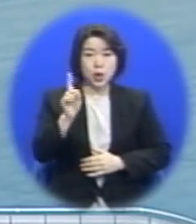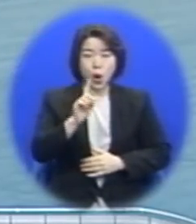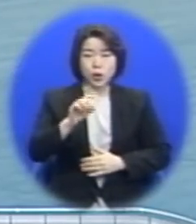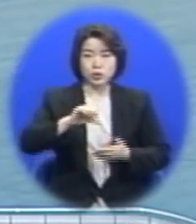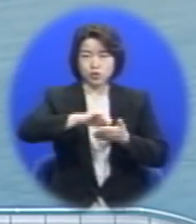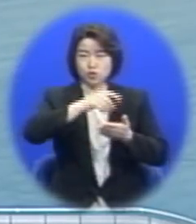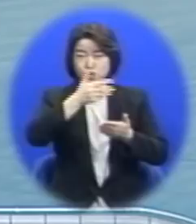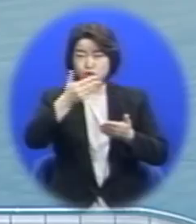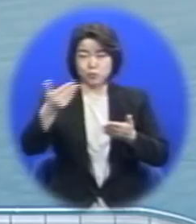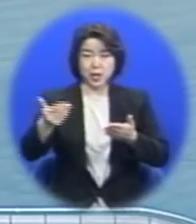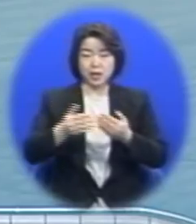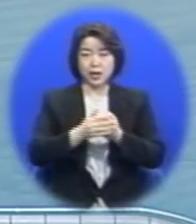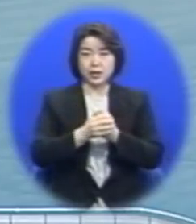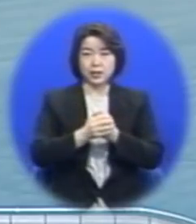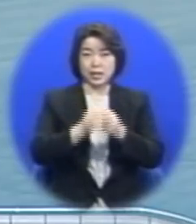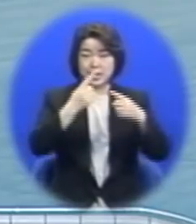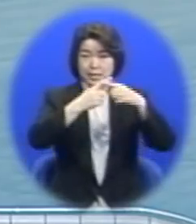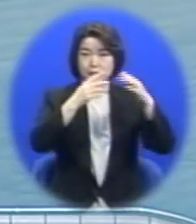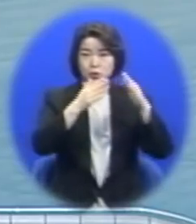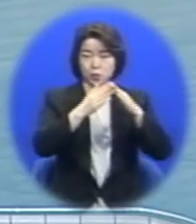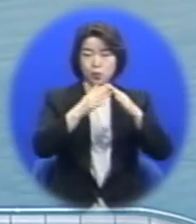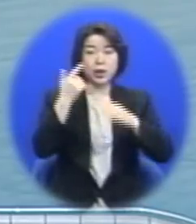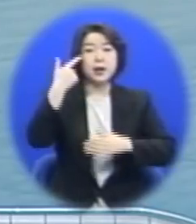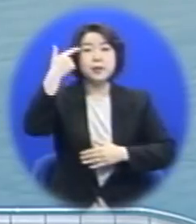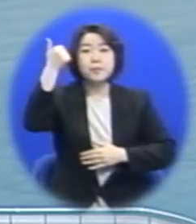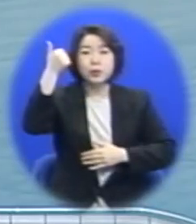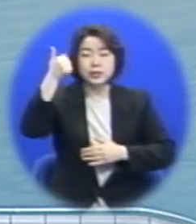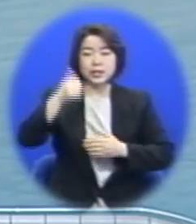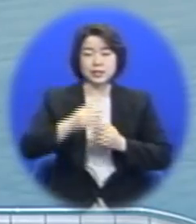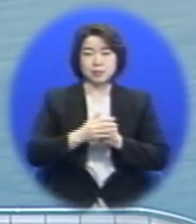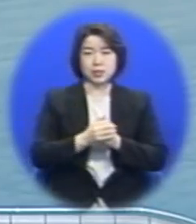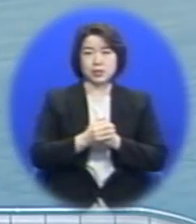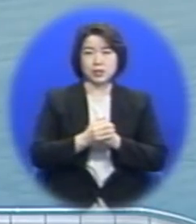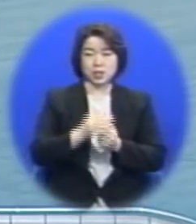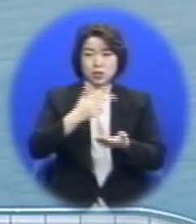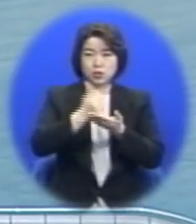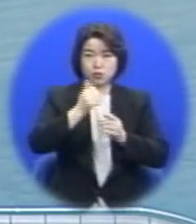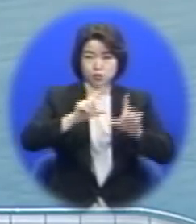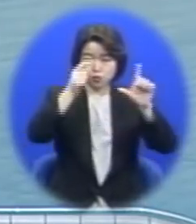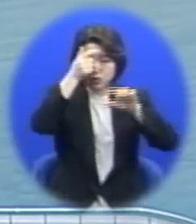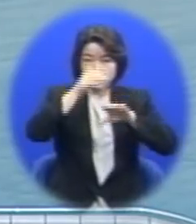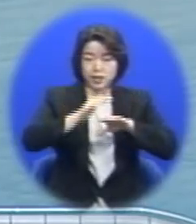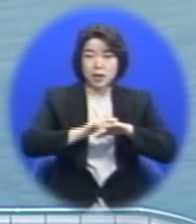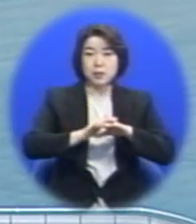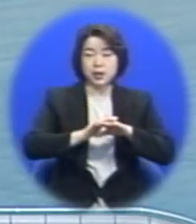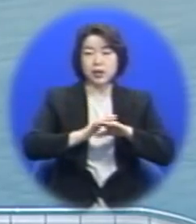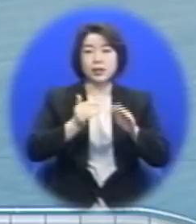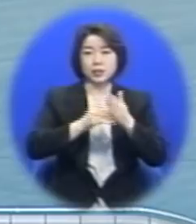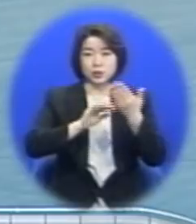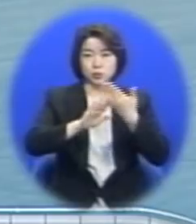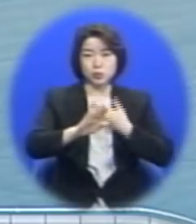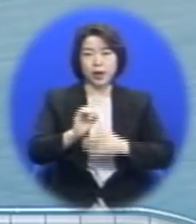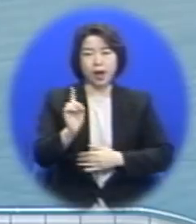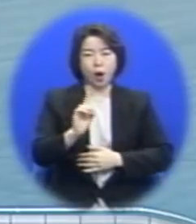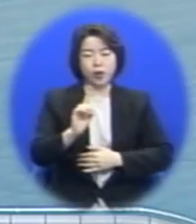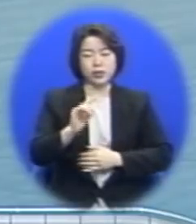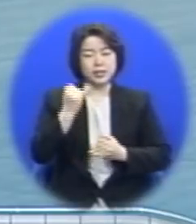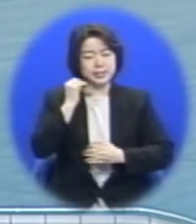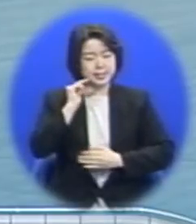유명한 교회 목사님께서 주일 예배를 드리고 어느 아주 세련된